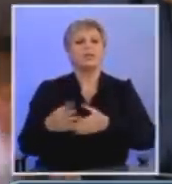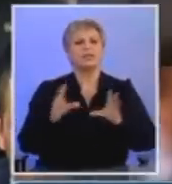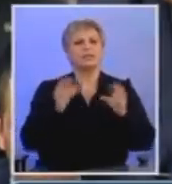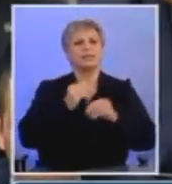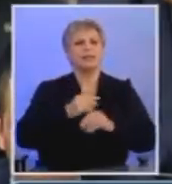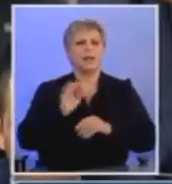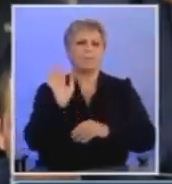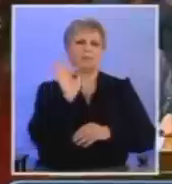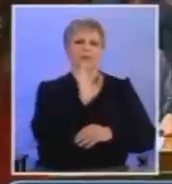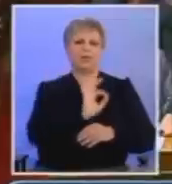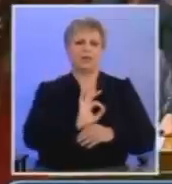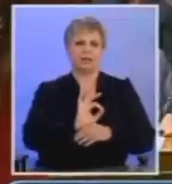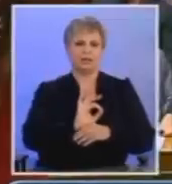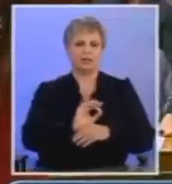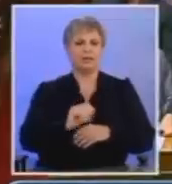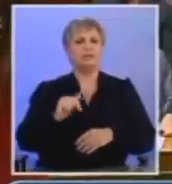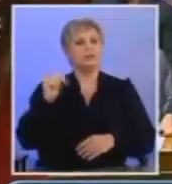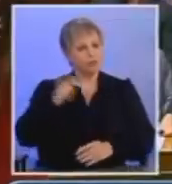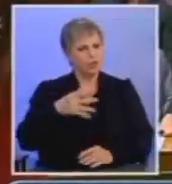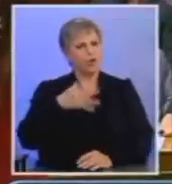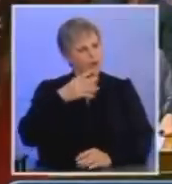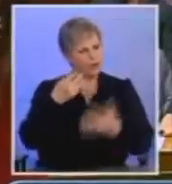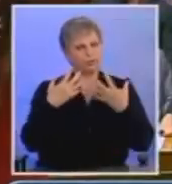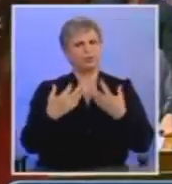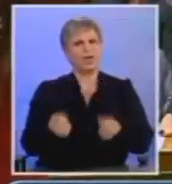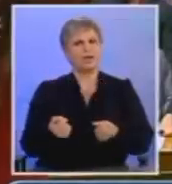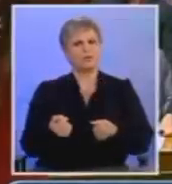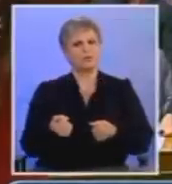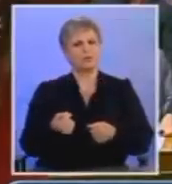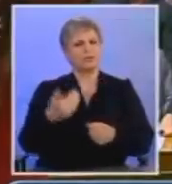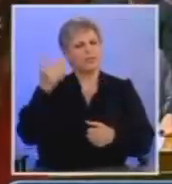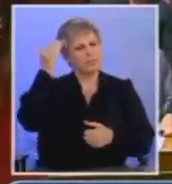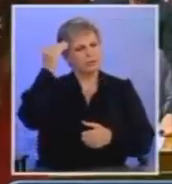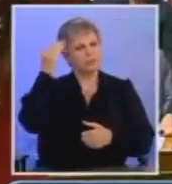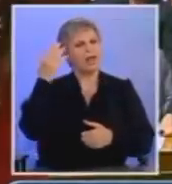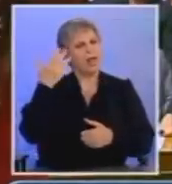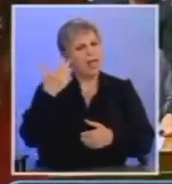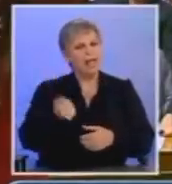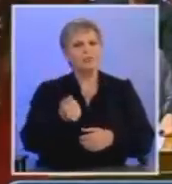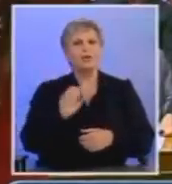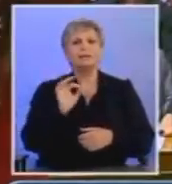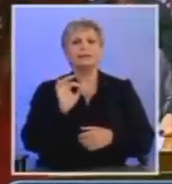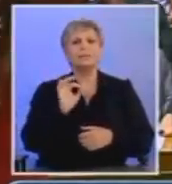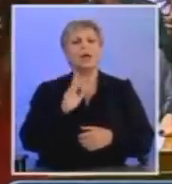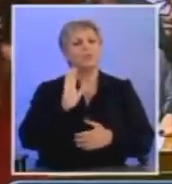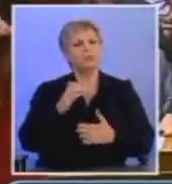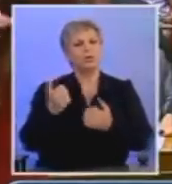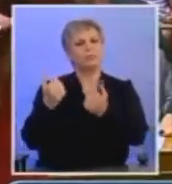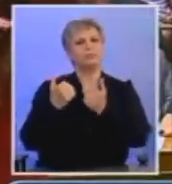ότι έχουν λόγους και έχουν σημεία στα οποία μπορούν να πιέσουν την